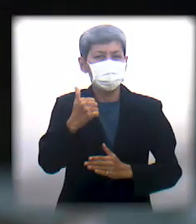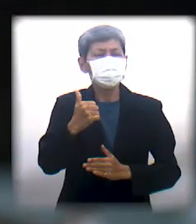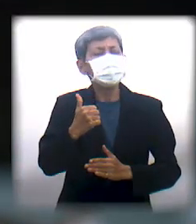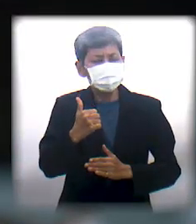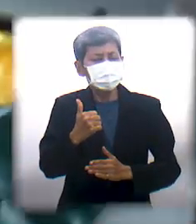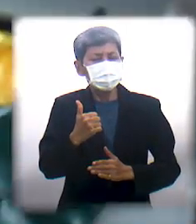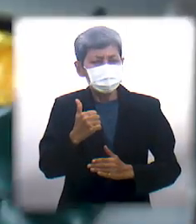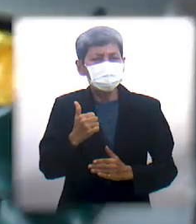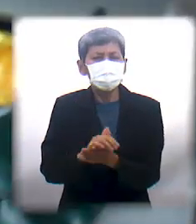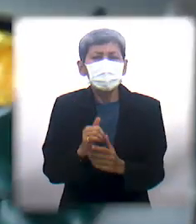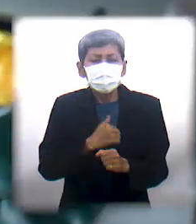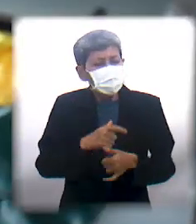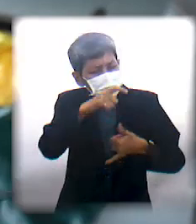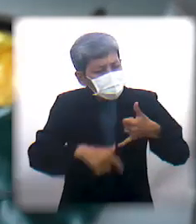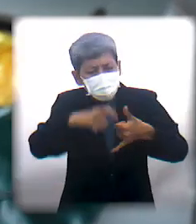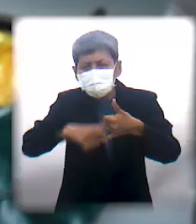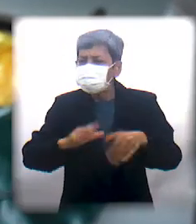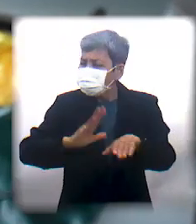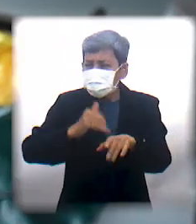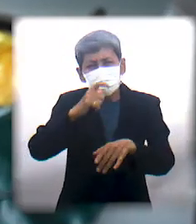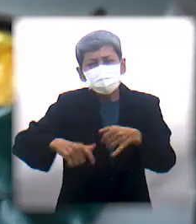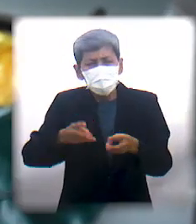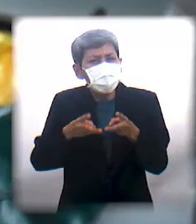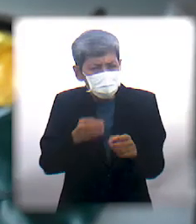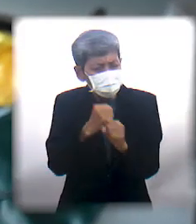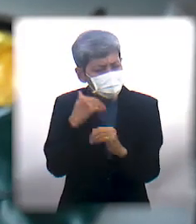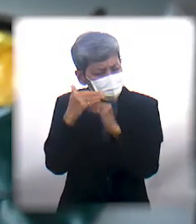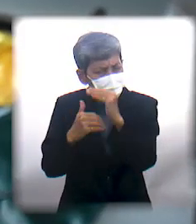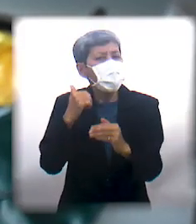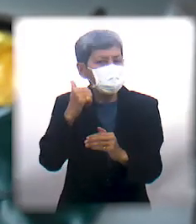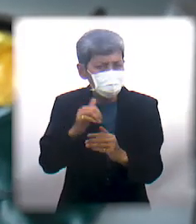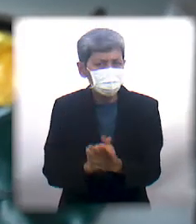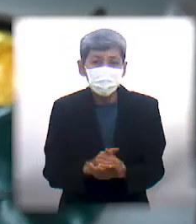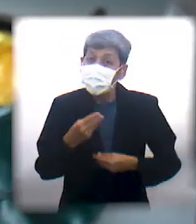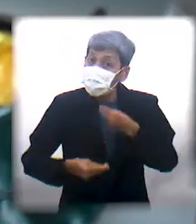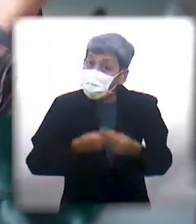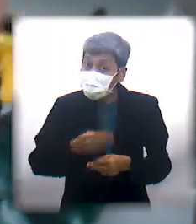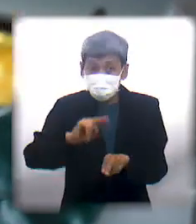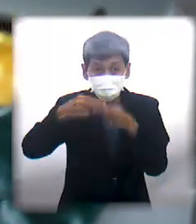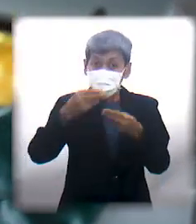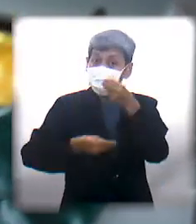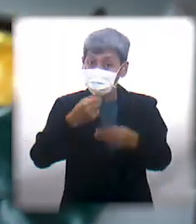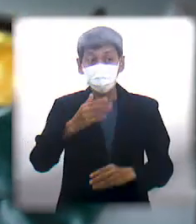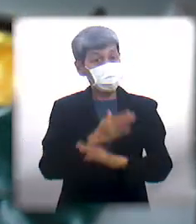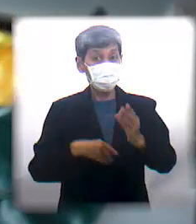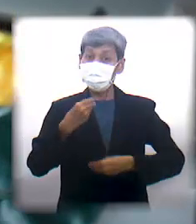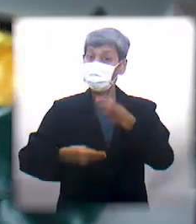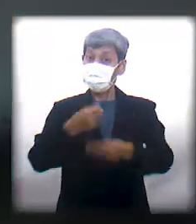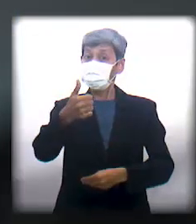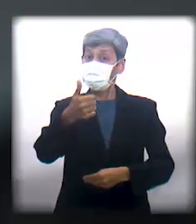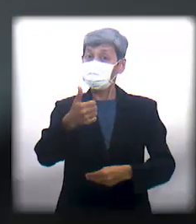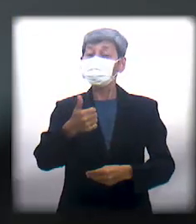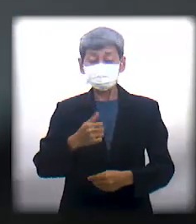แต่ความสามารถแต่ละคนอ่ะเดี๋ยวนี้มีวิธีการตั้งหลายอย่างอย่างขายของออนไลน์เดี๋ยวนี้คนพิการเยอะแยะเขาทำ